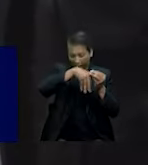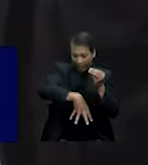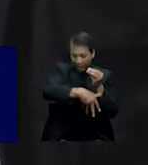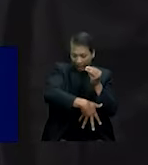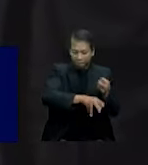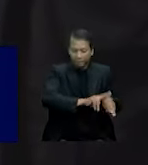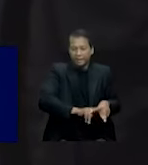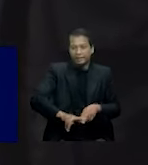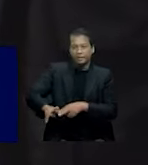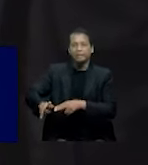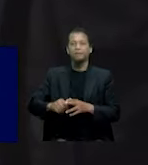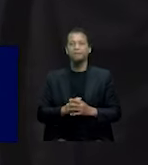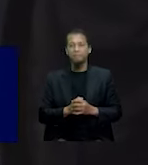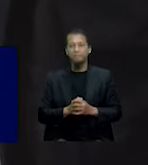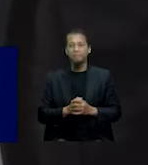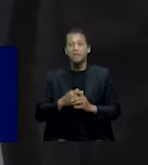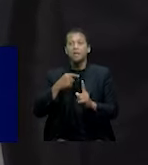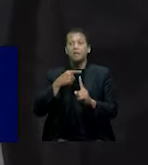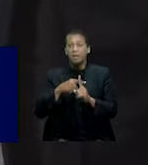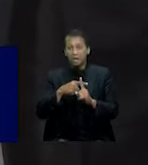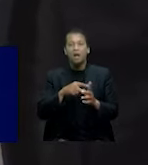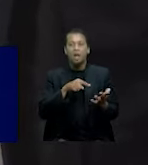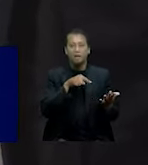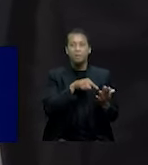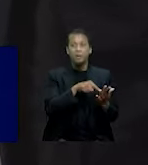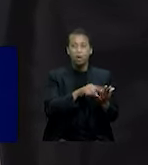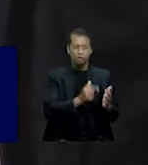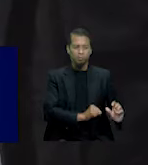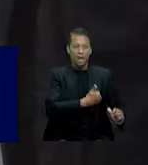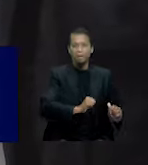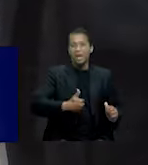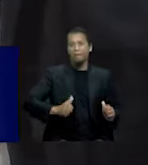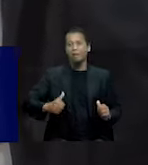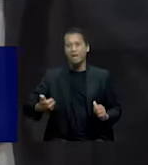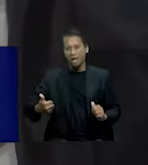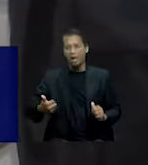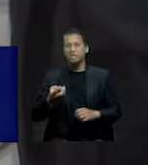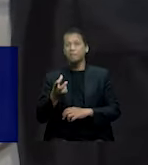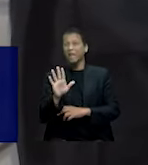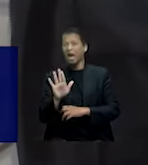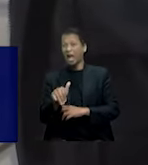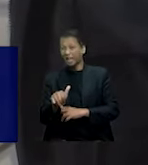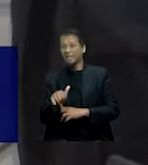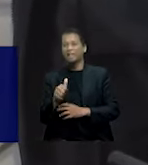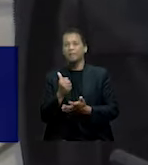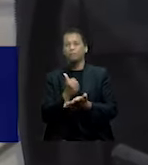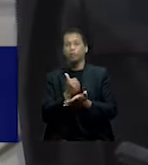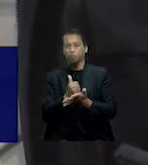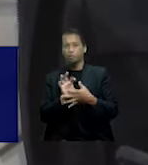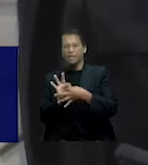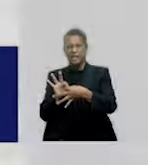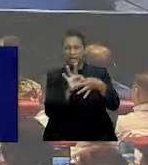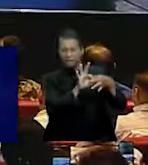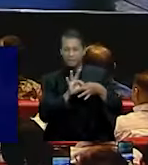memenangkan pilkada karena ini sudah dekat. Dan yang ketiga adalah kita mau betul-betul engage dengan generasi muda